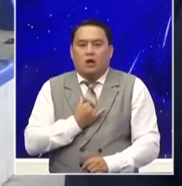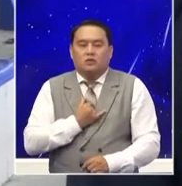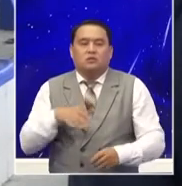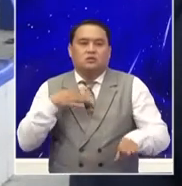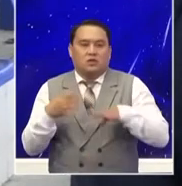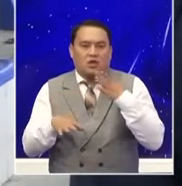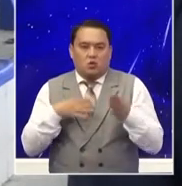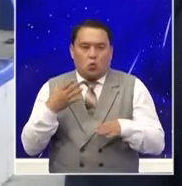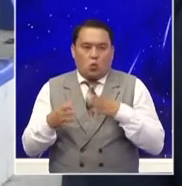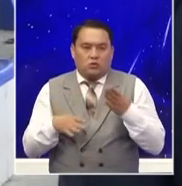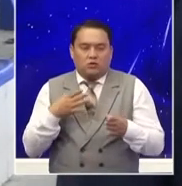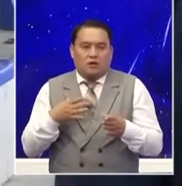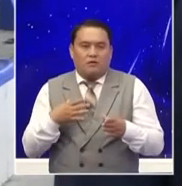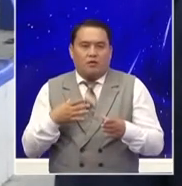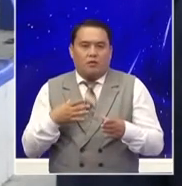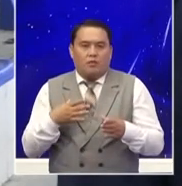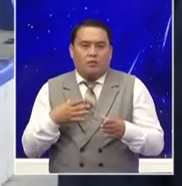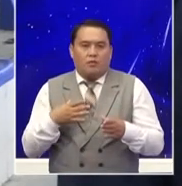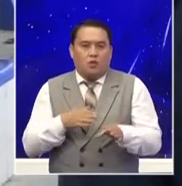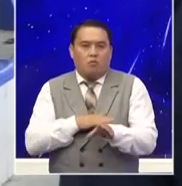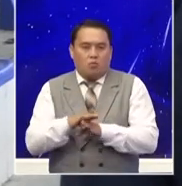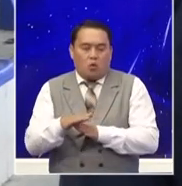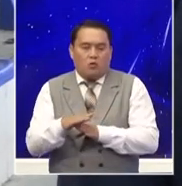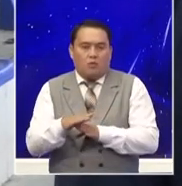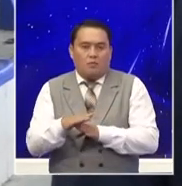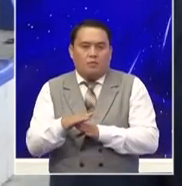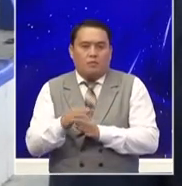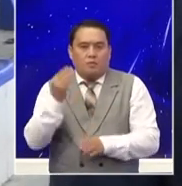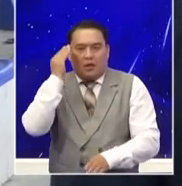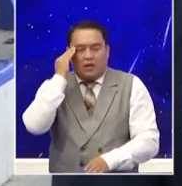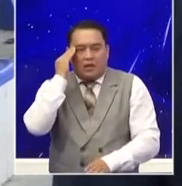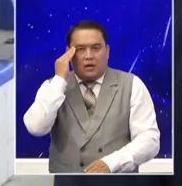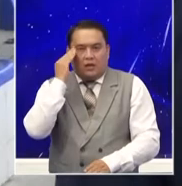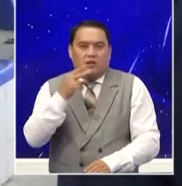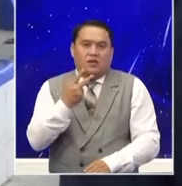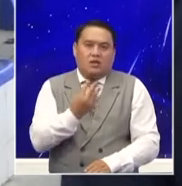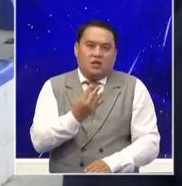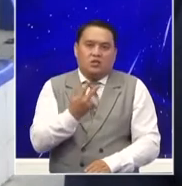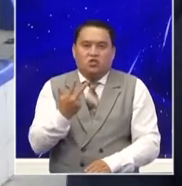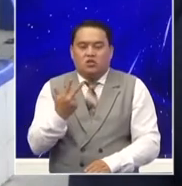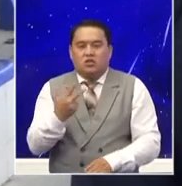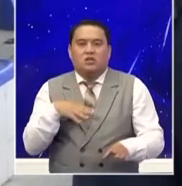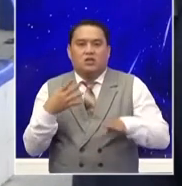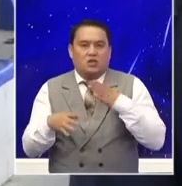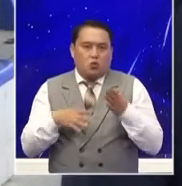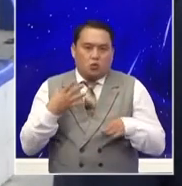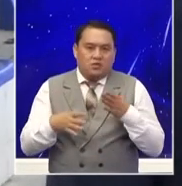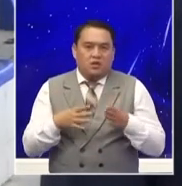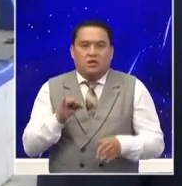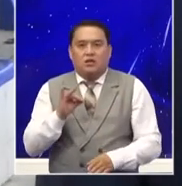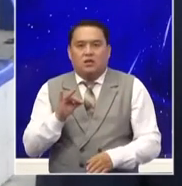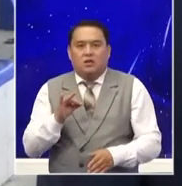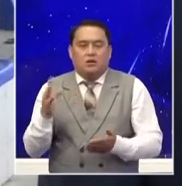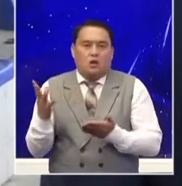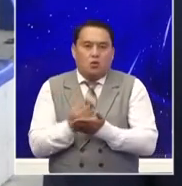занятия идут не в полной мере, а 3-4 раза в неделю тренируемся.